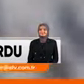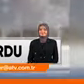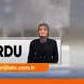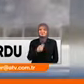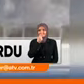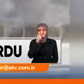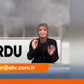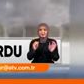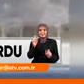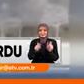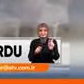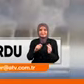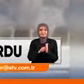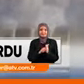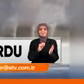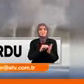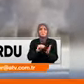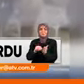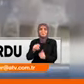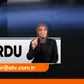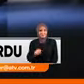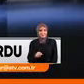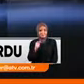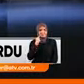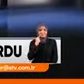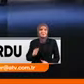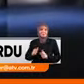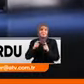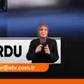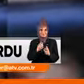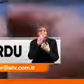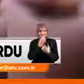ayıları isim takan ara boğa onları şekerle besledi